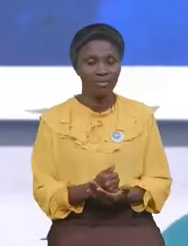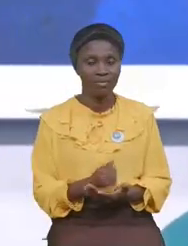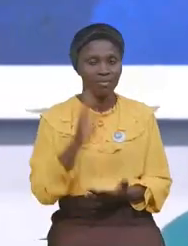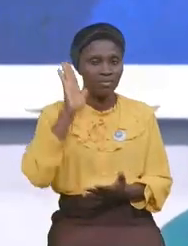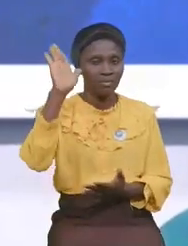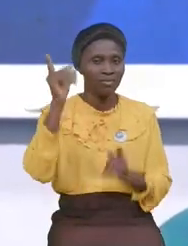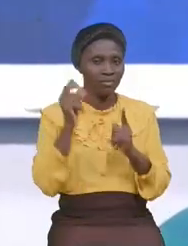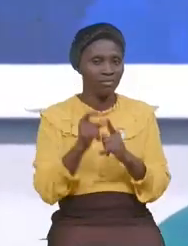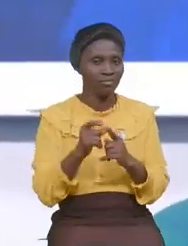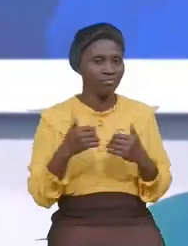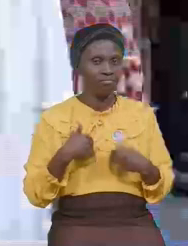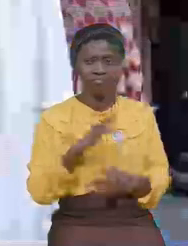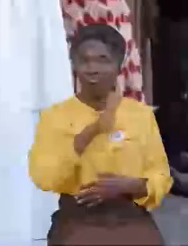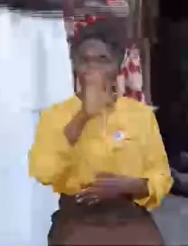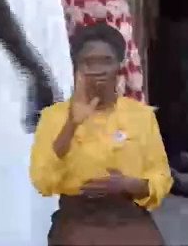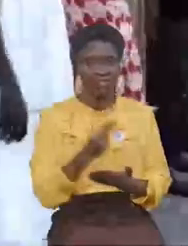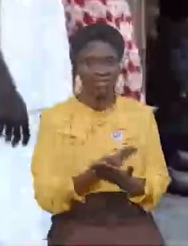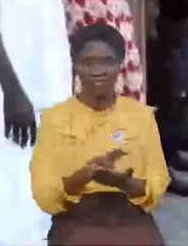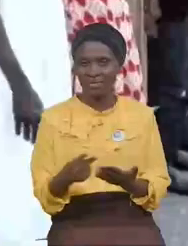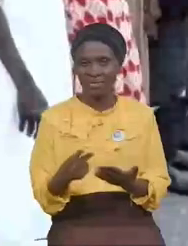Sa parole ne faillit jamais.